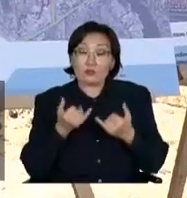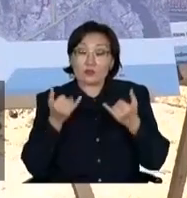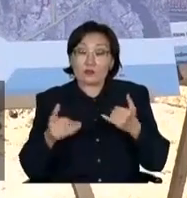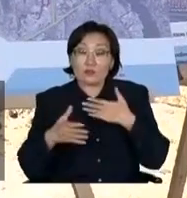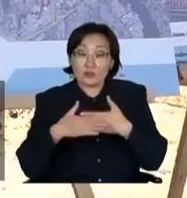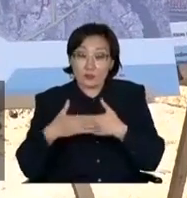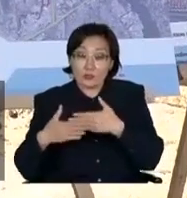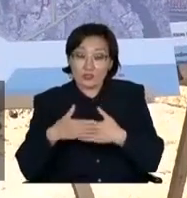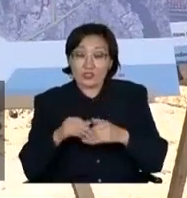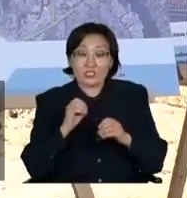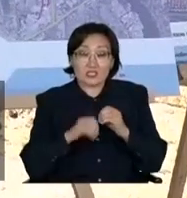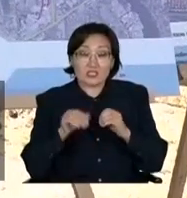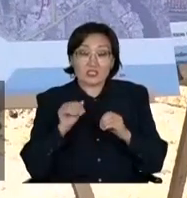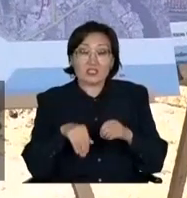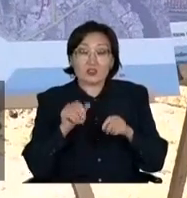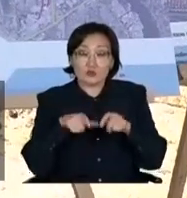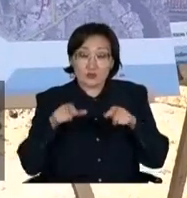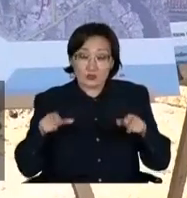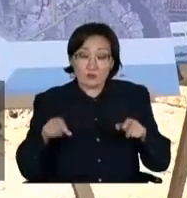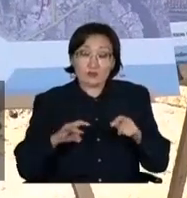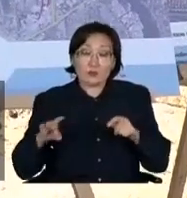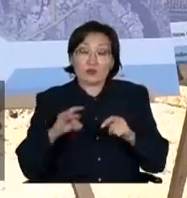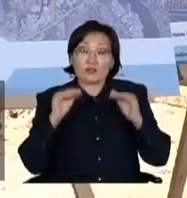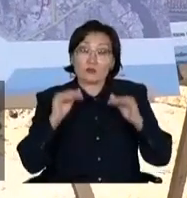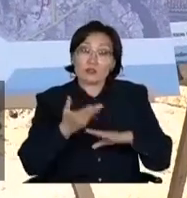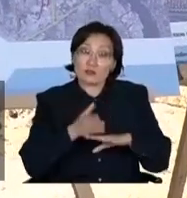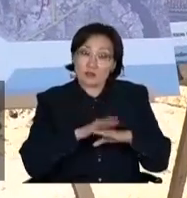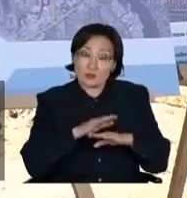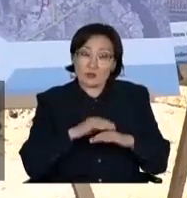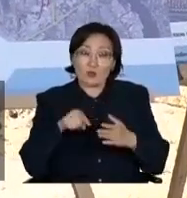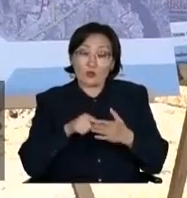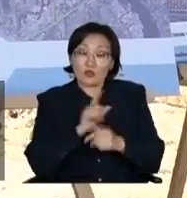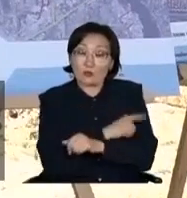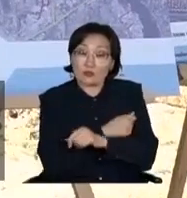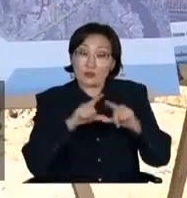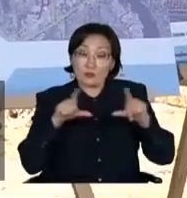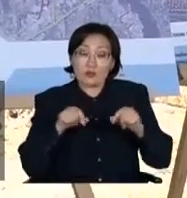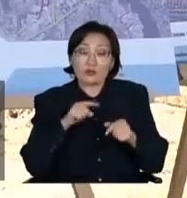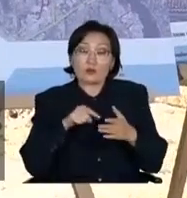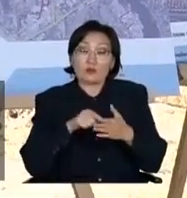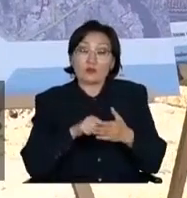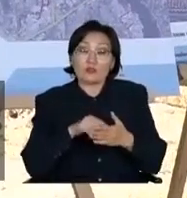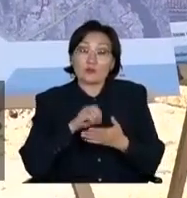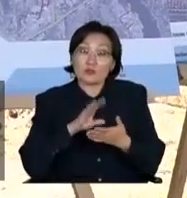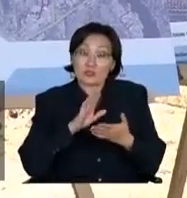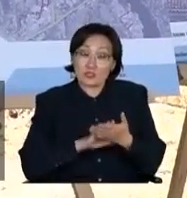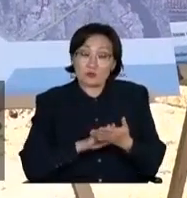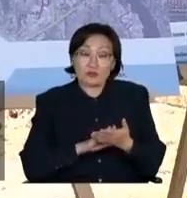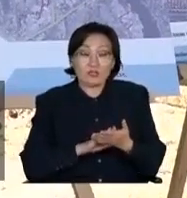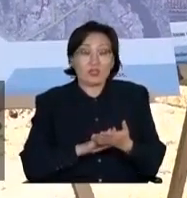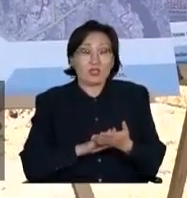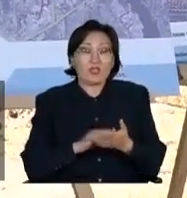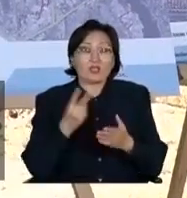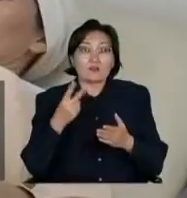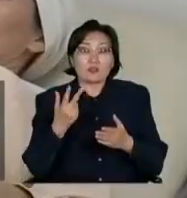шаговой доступности десятки жителей района и снизить нагрузку с горбольницы. Сегодня к медцентру прикреплены порядка 23